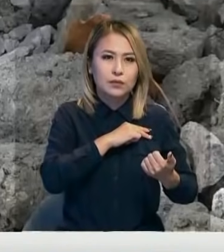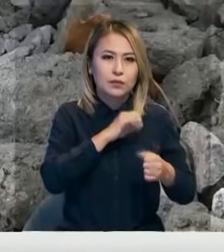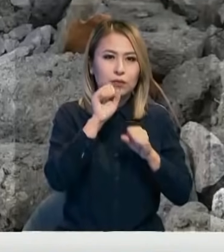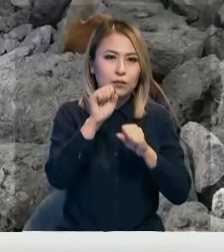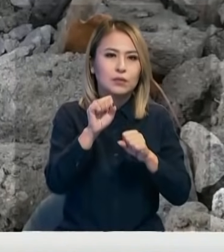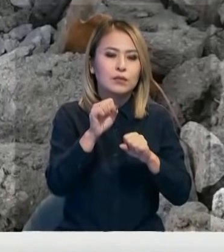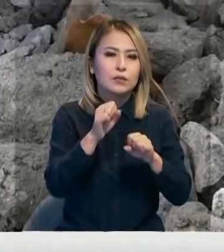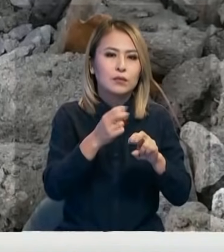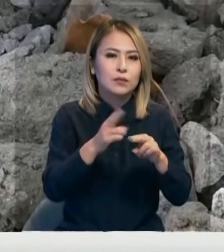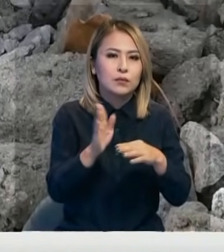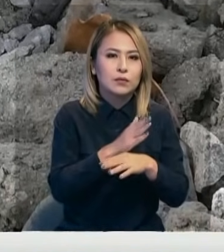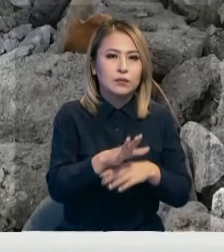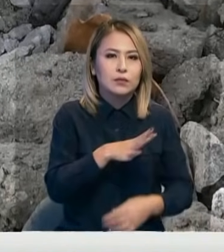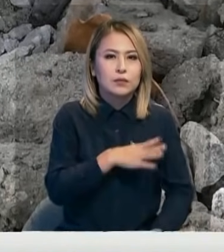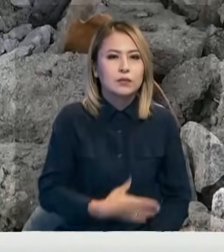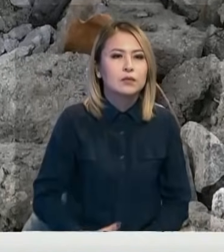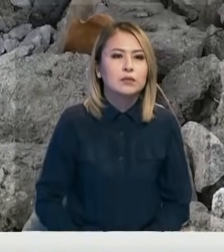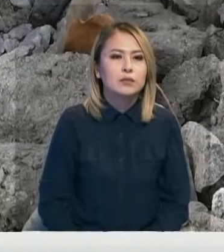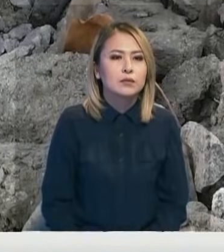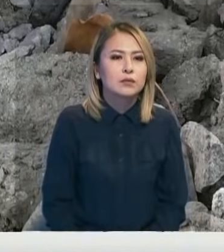қорғаныс құралдарымен қамтамасыз етілмеген.